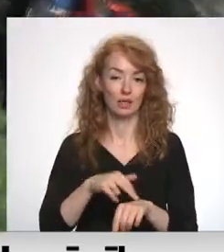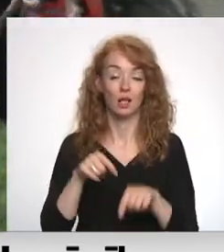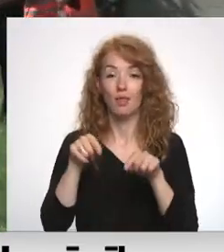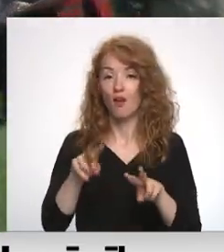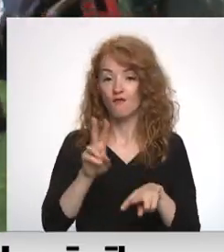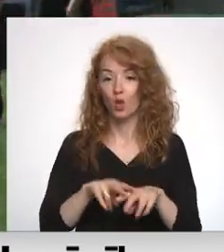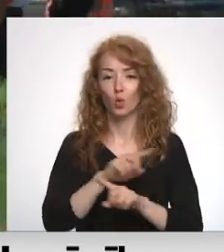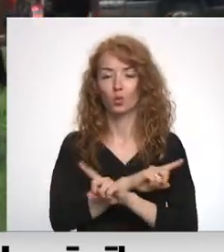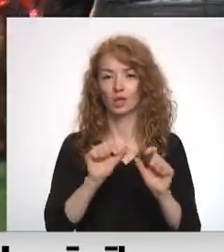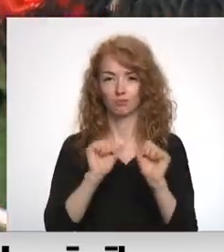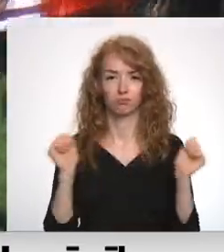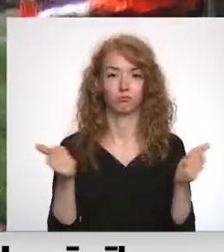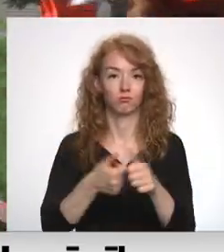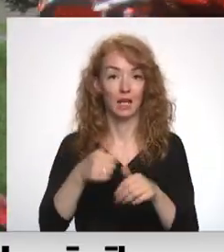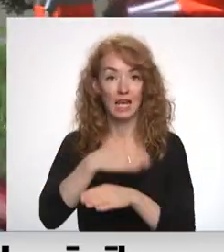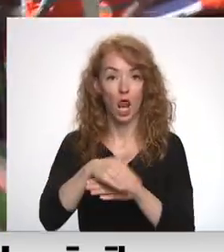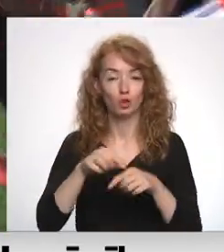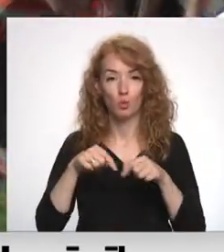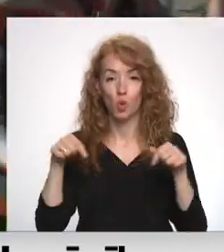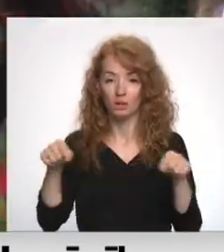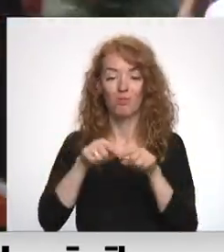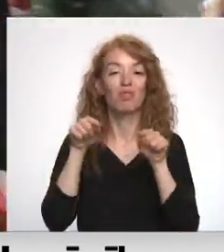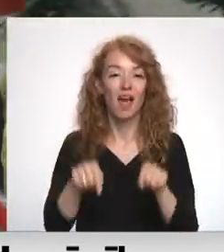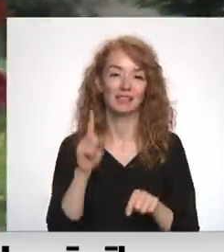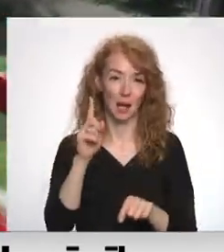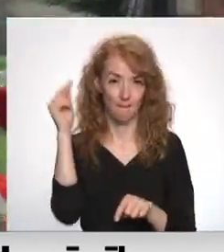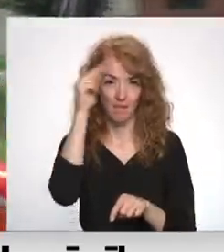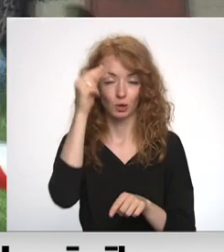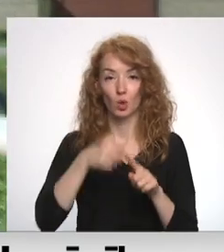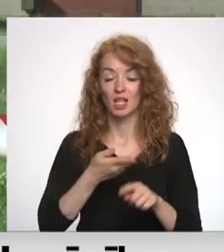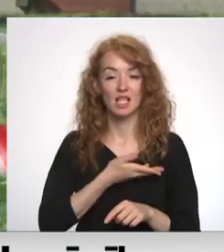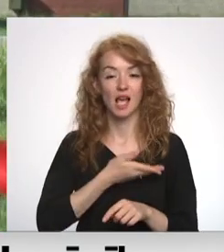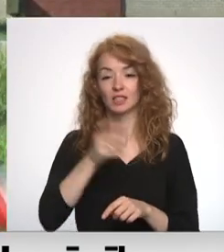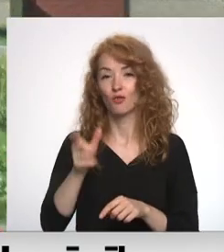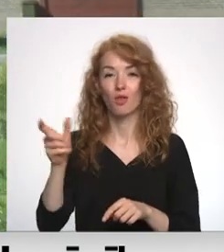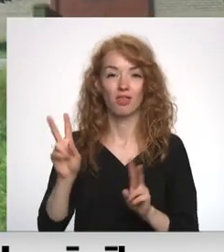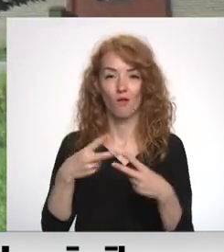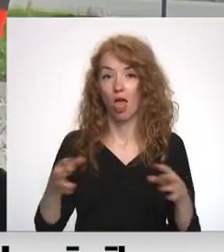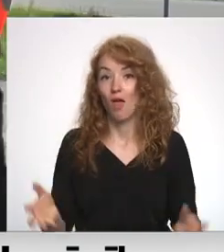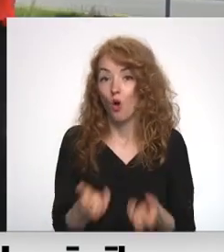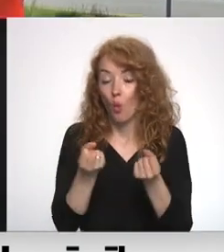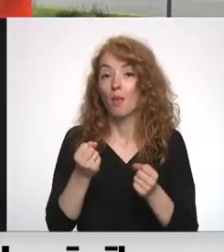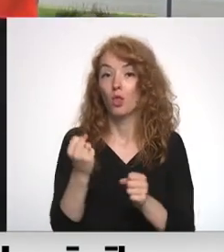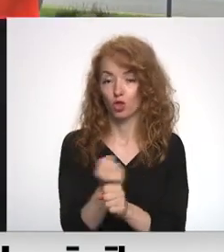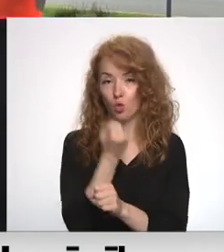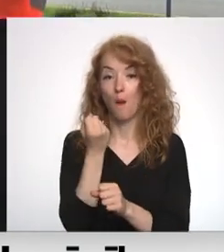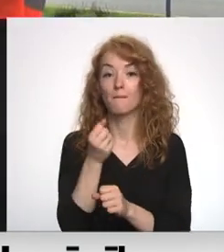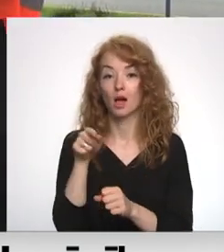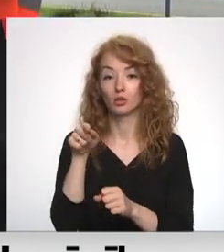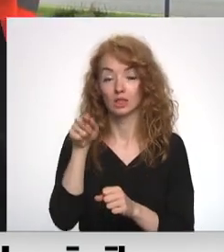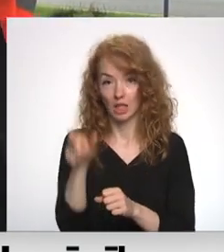tiek norobežots ielas posms. Šoreiz tās gan ir tikai mācības un iedzīvotāji netiek evakuēti. Tomēr operatīvo dienestu